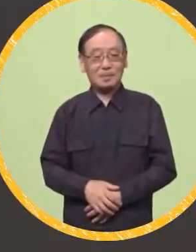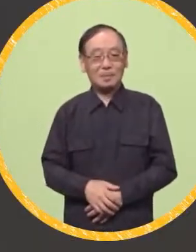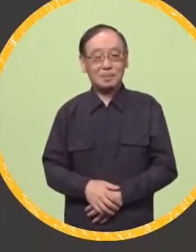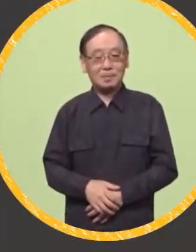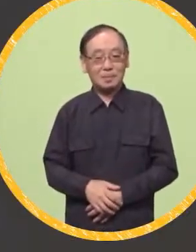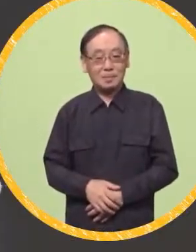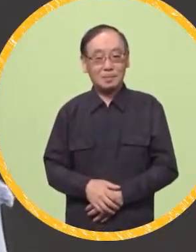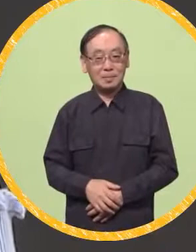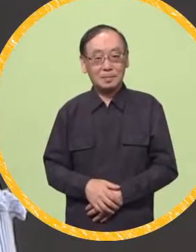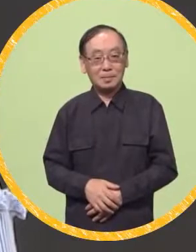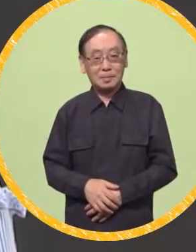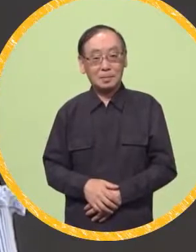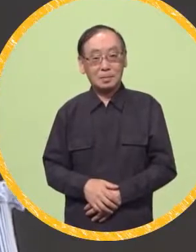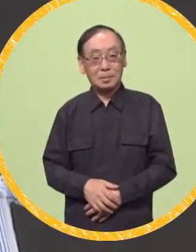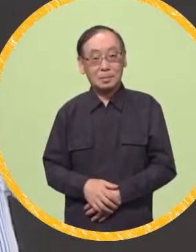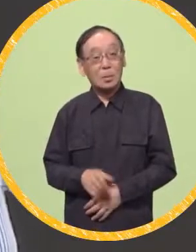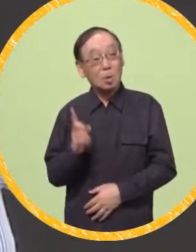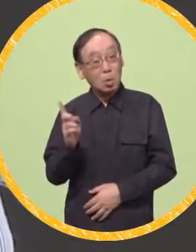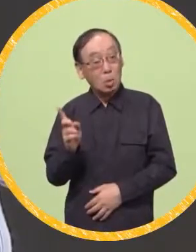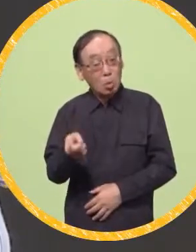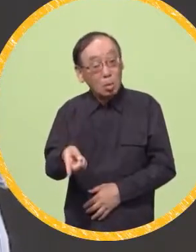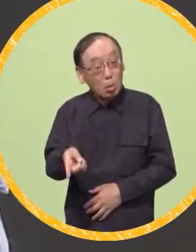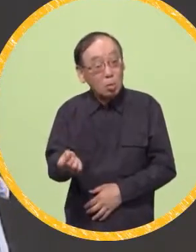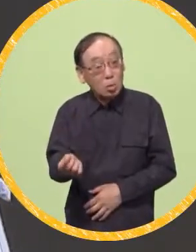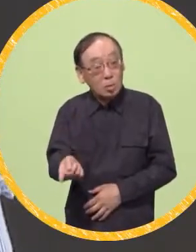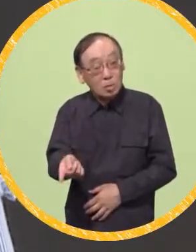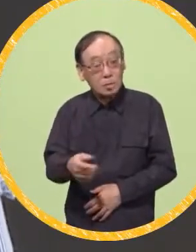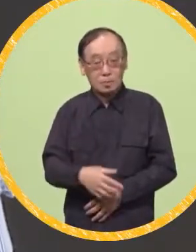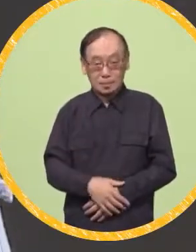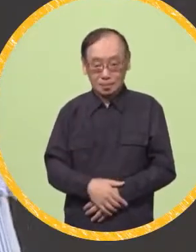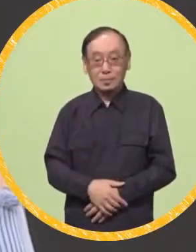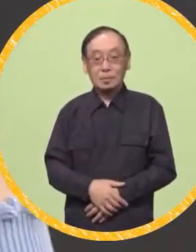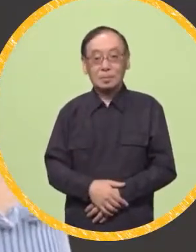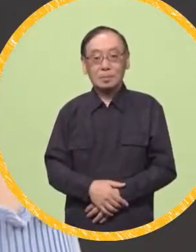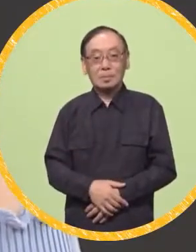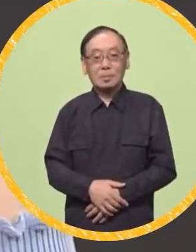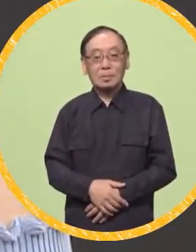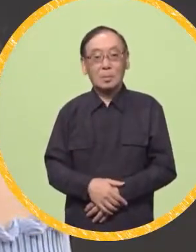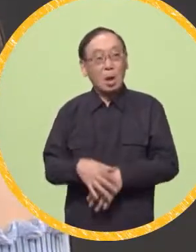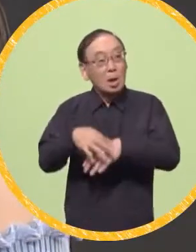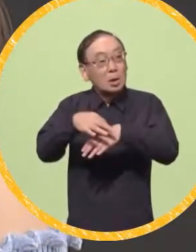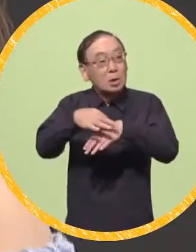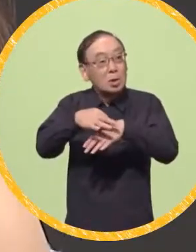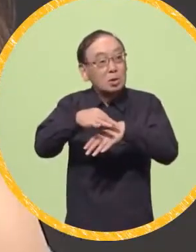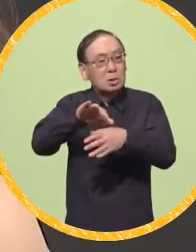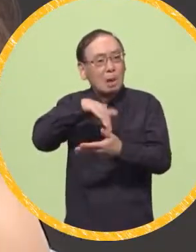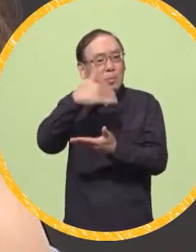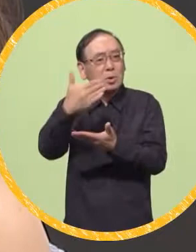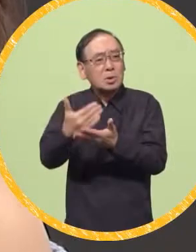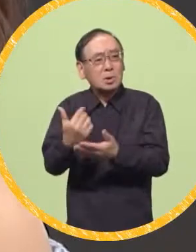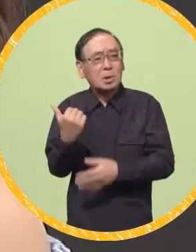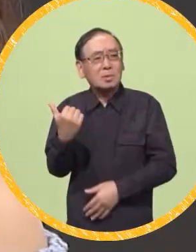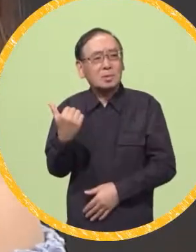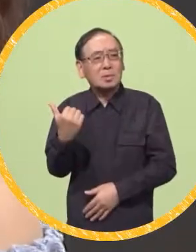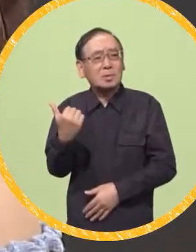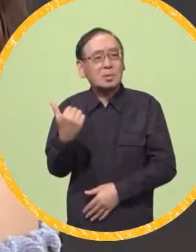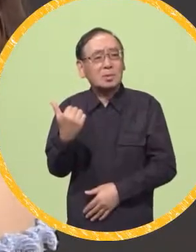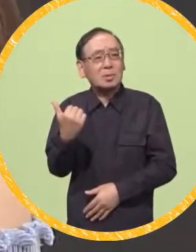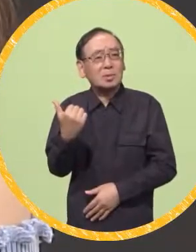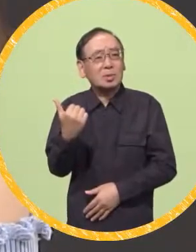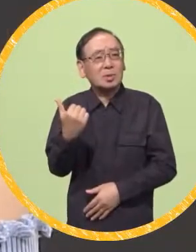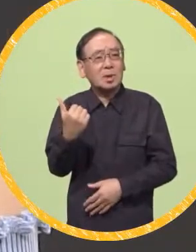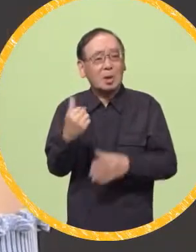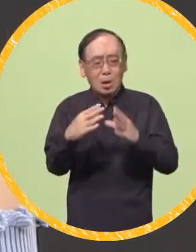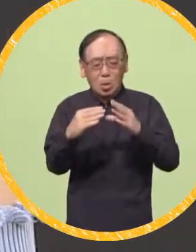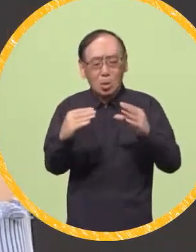これも出展される上にそうですねこちらもはいんあいいお肉されないのって来いデミグラスがフッカーやんじゃ